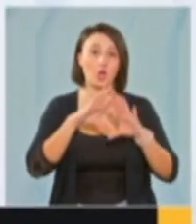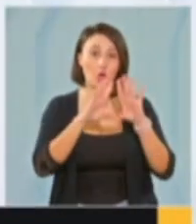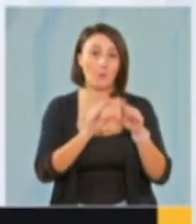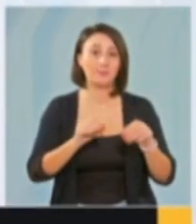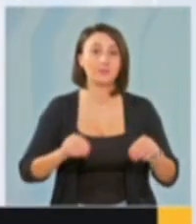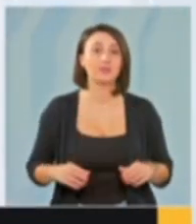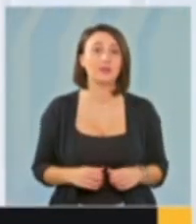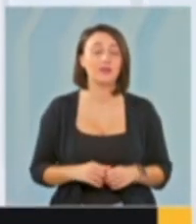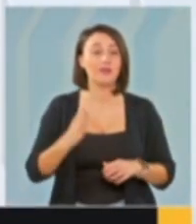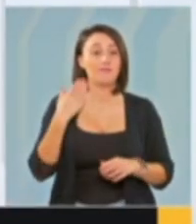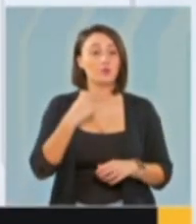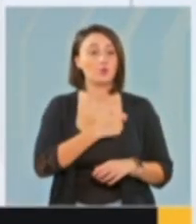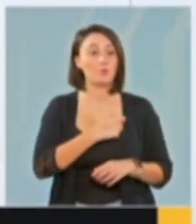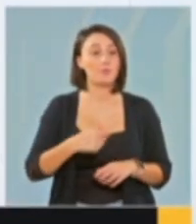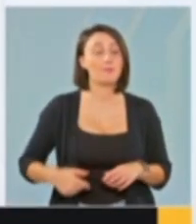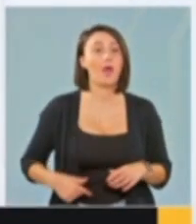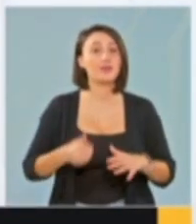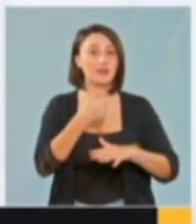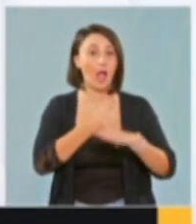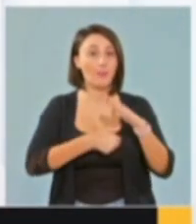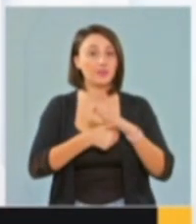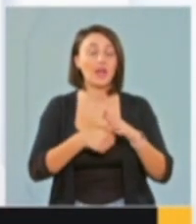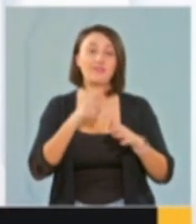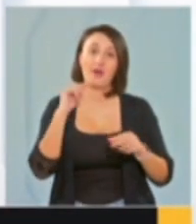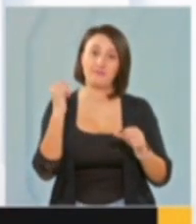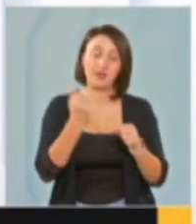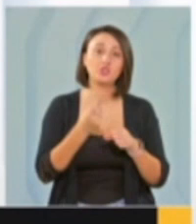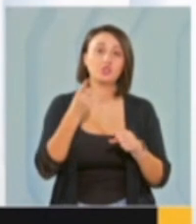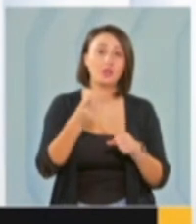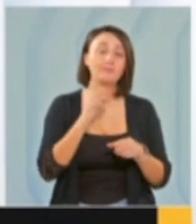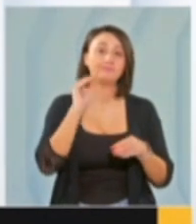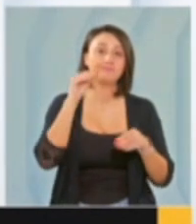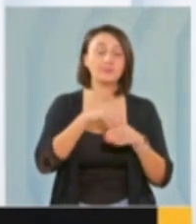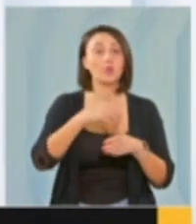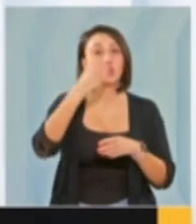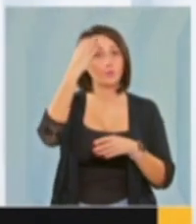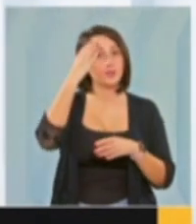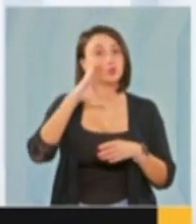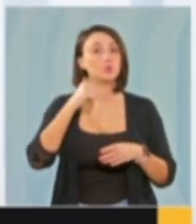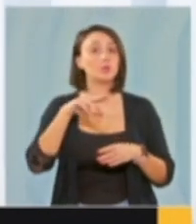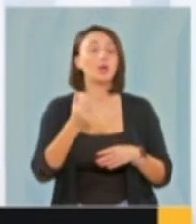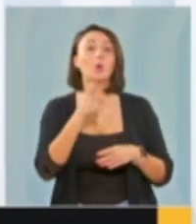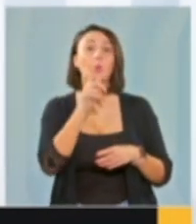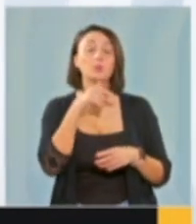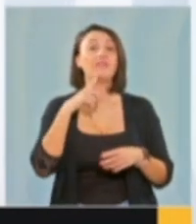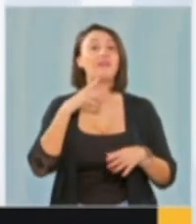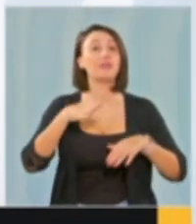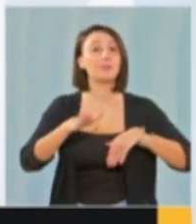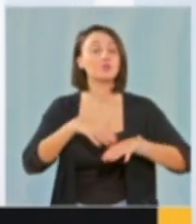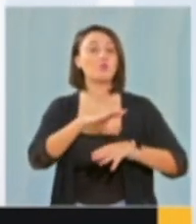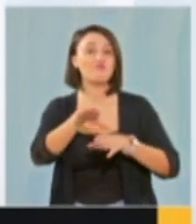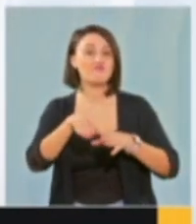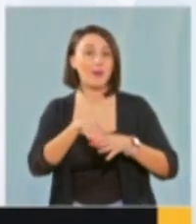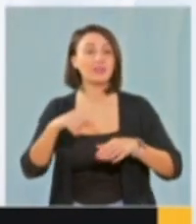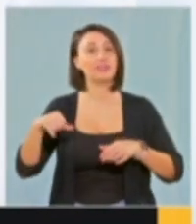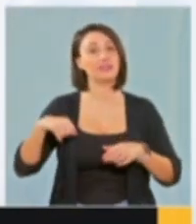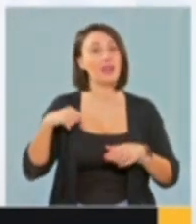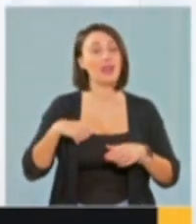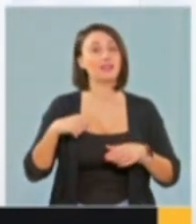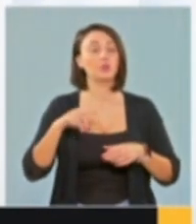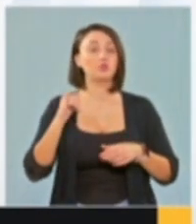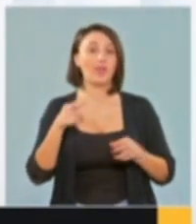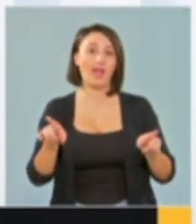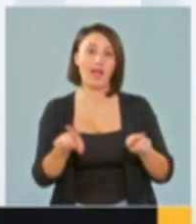fostul primar al capitalei Gabriela Firea va face și ea parte din guvernul Ciucă unde va fi Ministru al familiei Tineretului